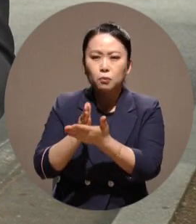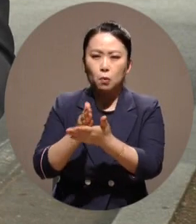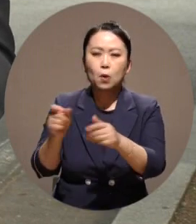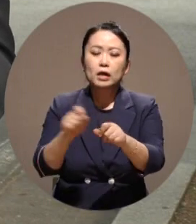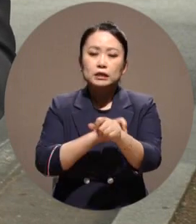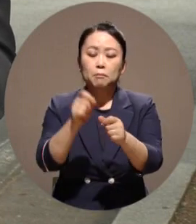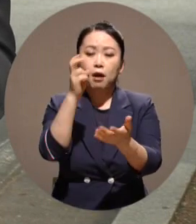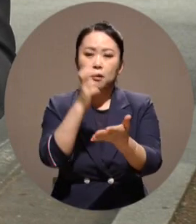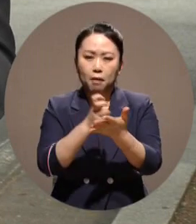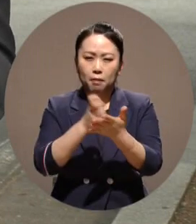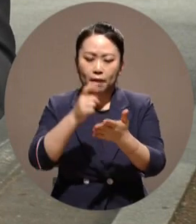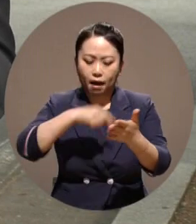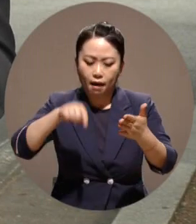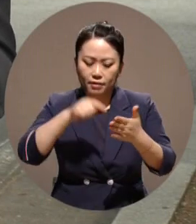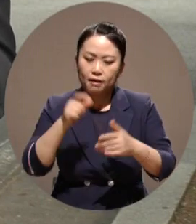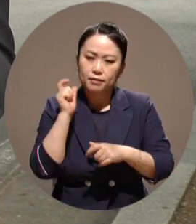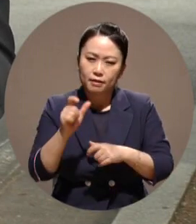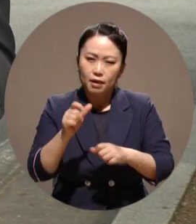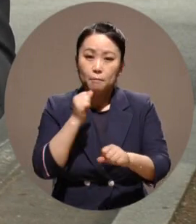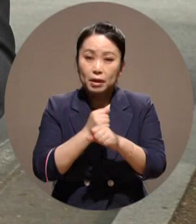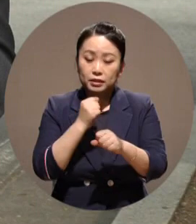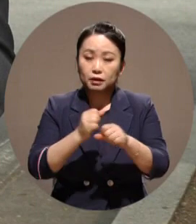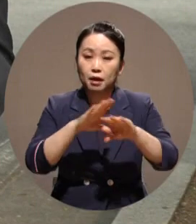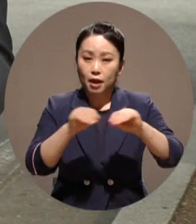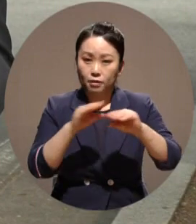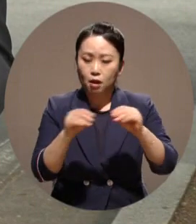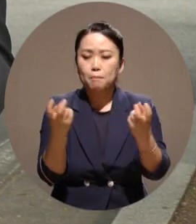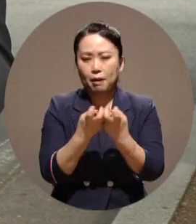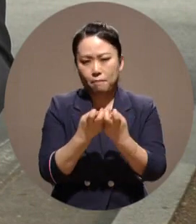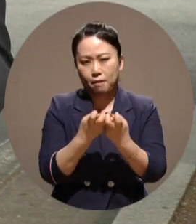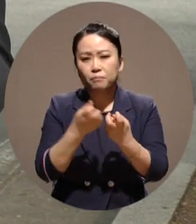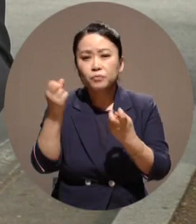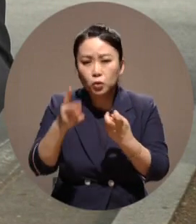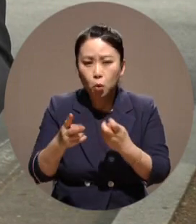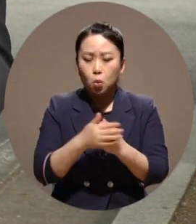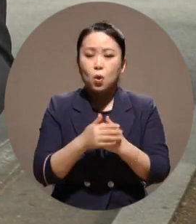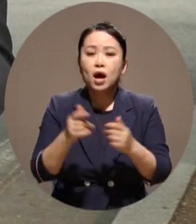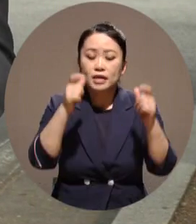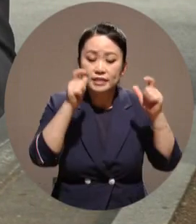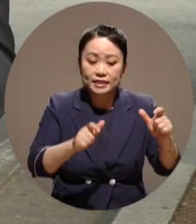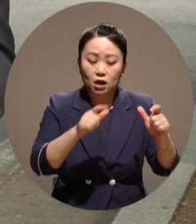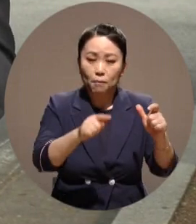지역방송발전지원특별법의 내실화를 해법으로 제시하고 지역방송에는 대중성과